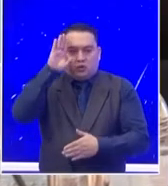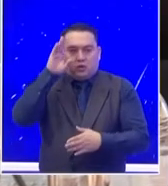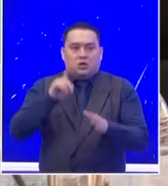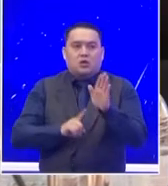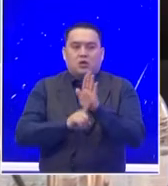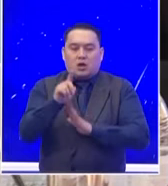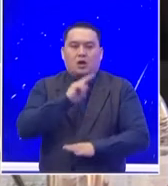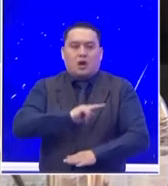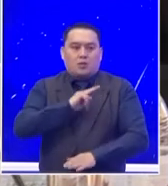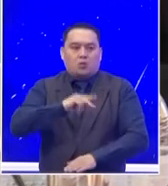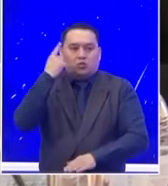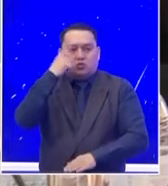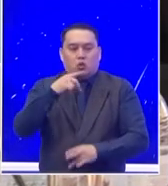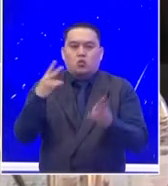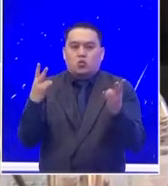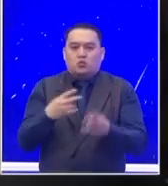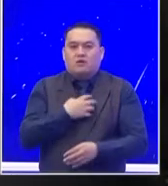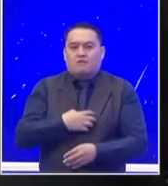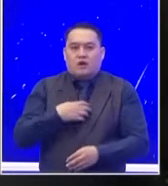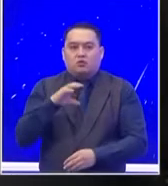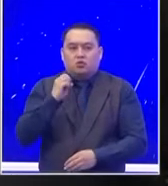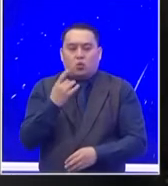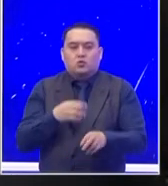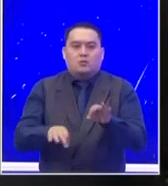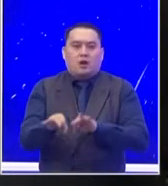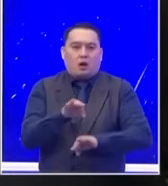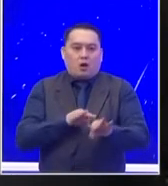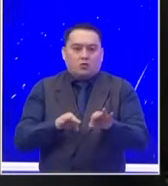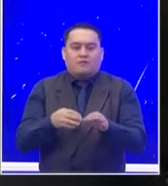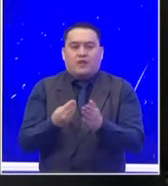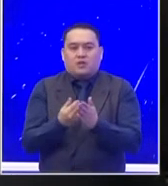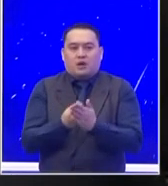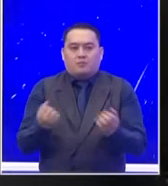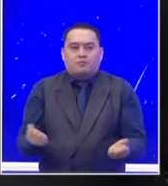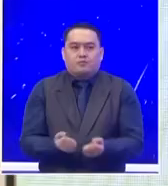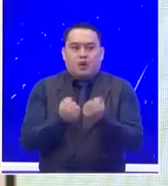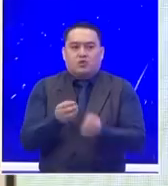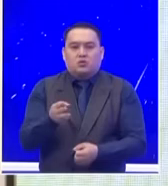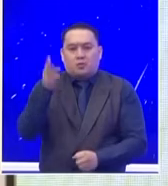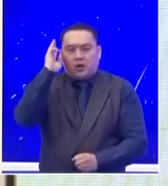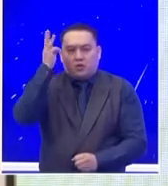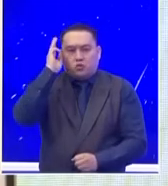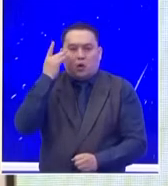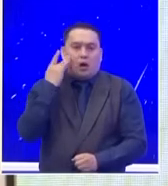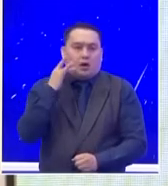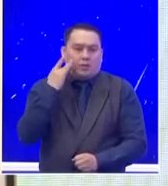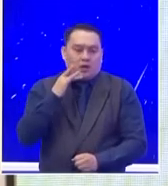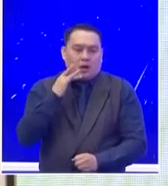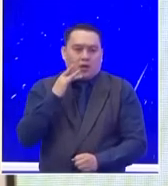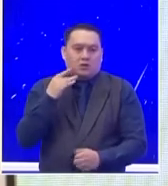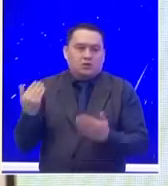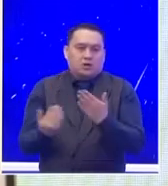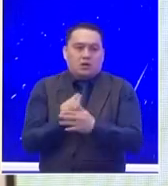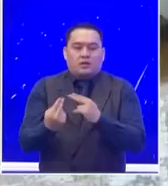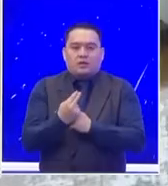год назад. Инициировать столь нужный и значимый социальный проект удалось благодаря финансовой поддержке посольства США. На так называемое